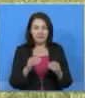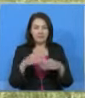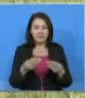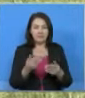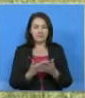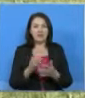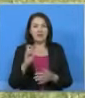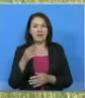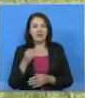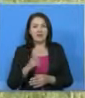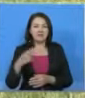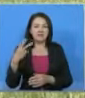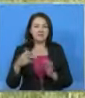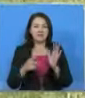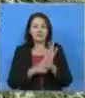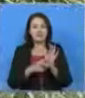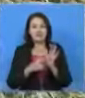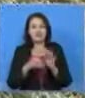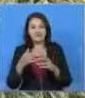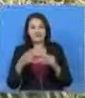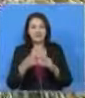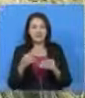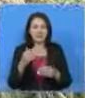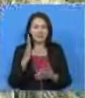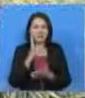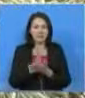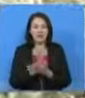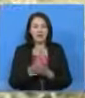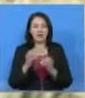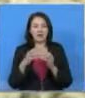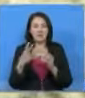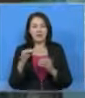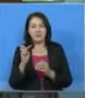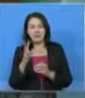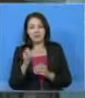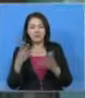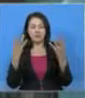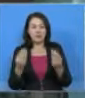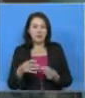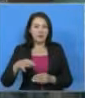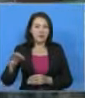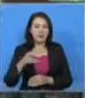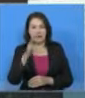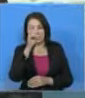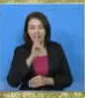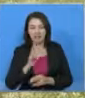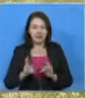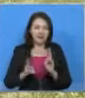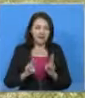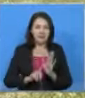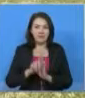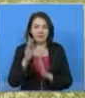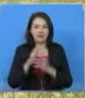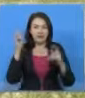Қарғалы ауданында 28 мың гектардан астам шабындық жер бар. Еске салсақ, 15 маусым күні облыста 2 айлық дайындық басталды.